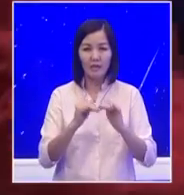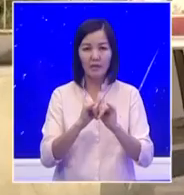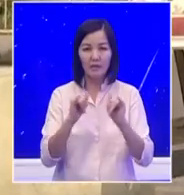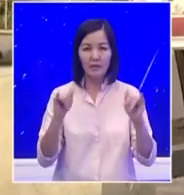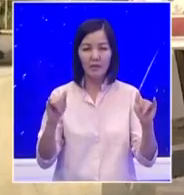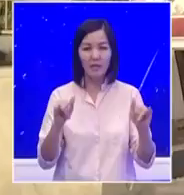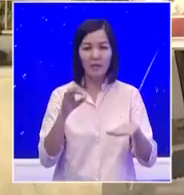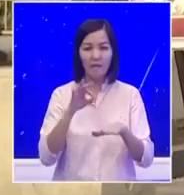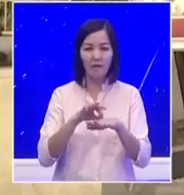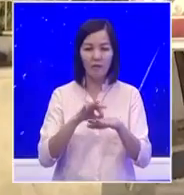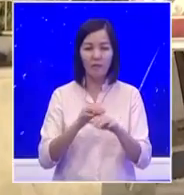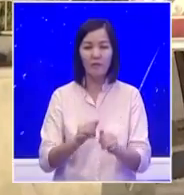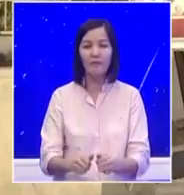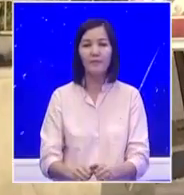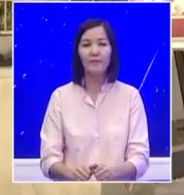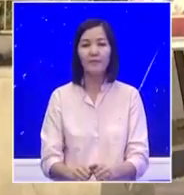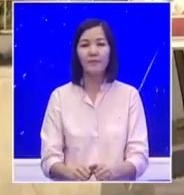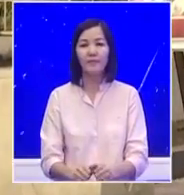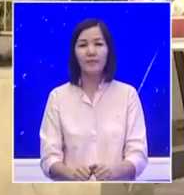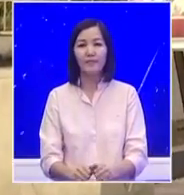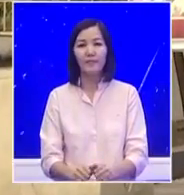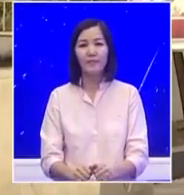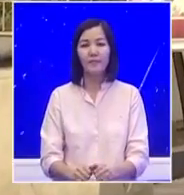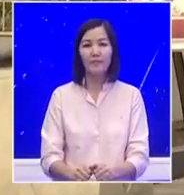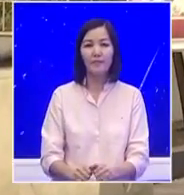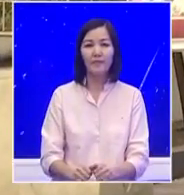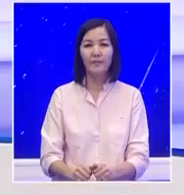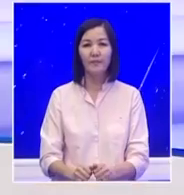коронавируса. Евгения Присяжная, Сеть Дюсейбек, телеканал ЖТСУ.